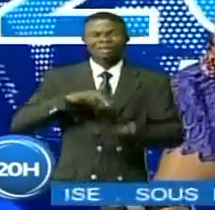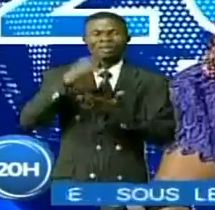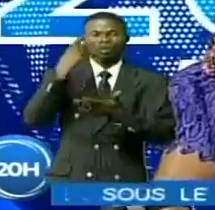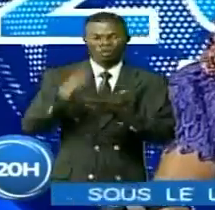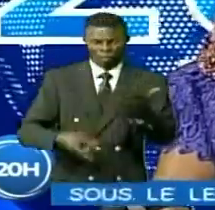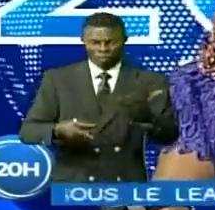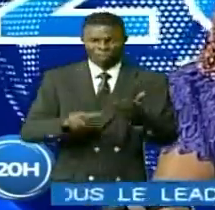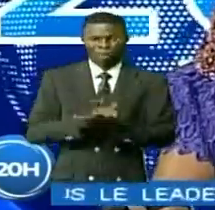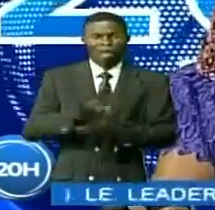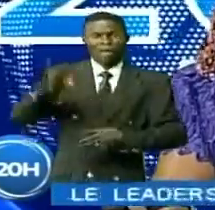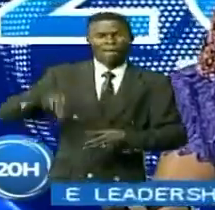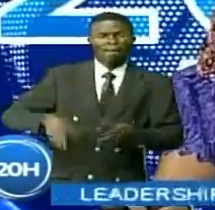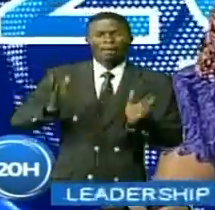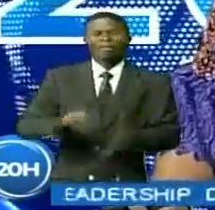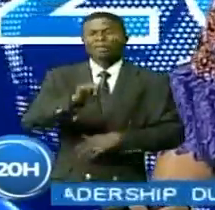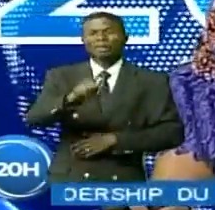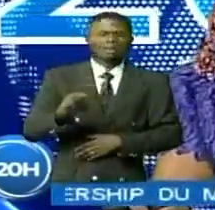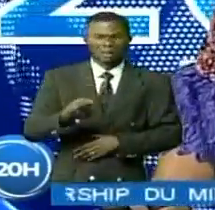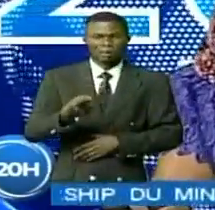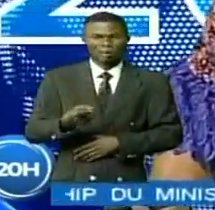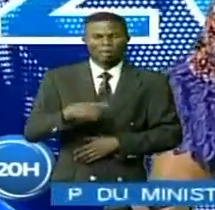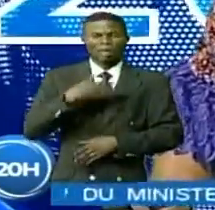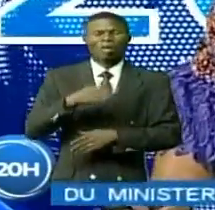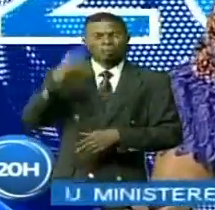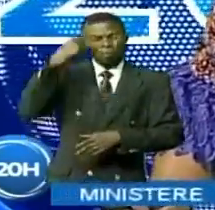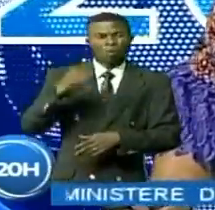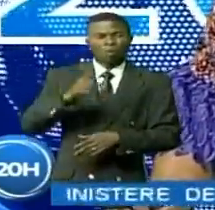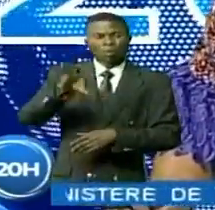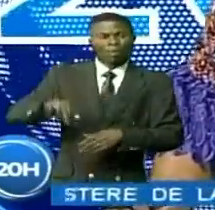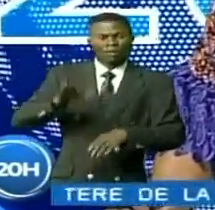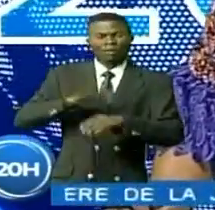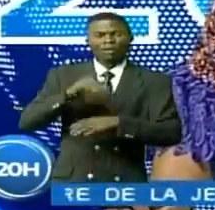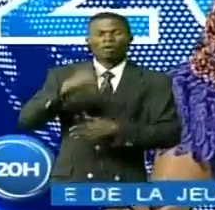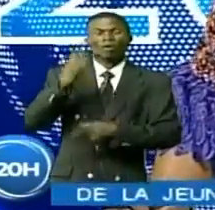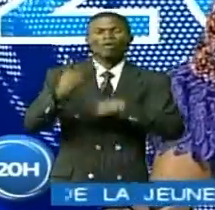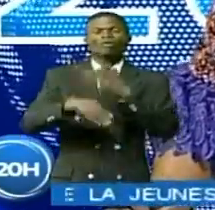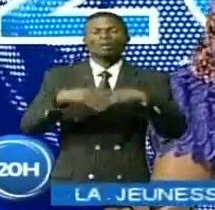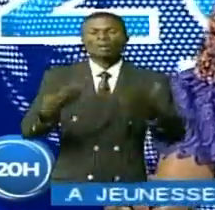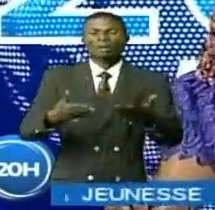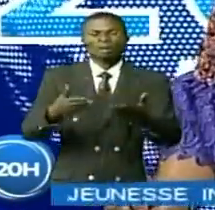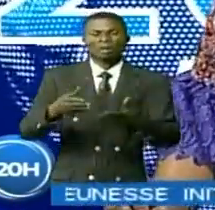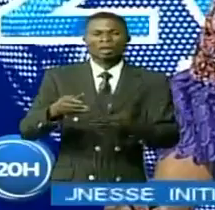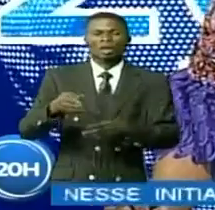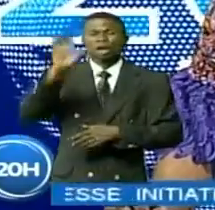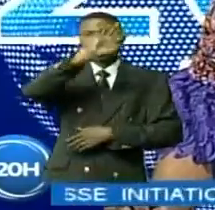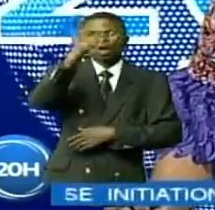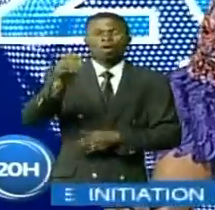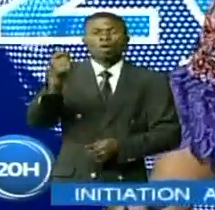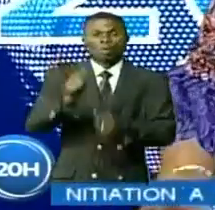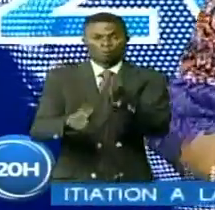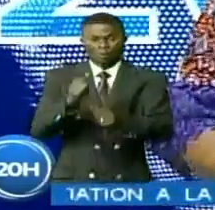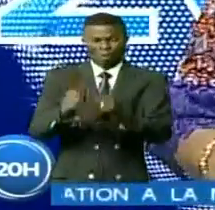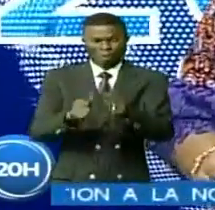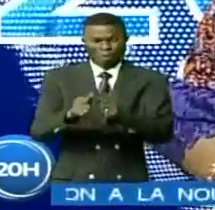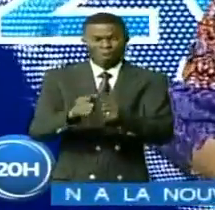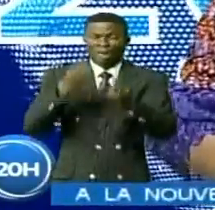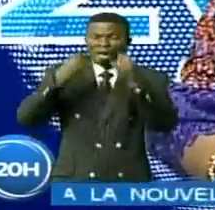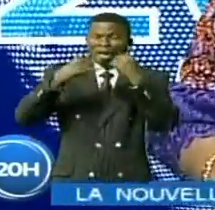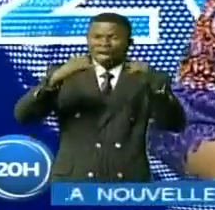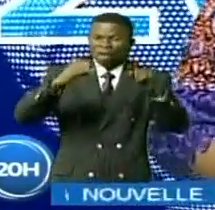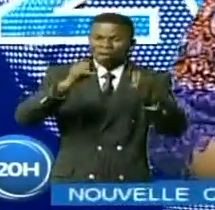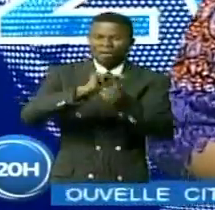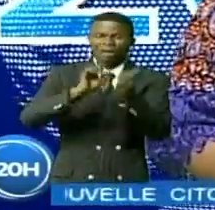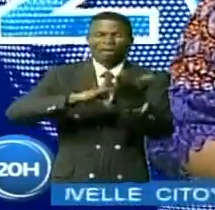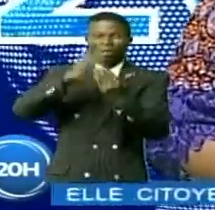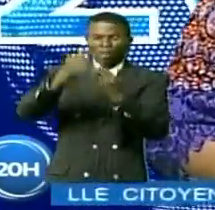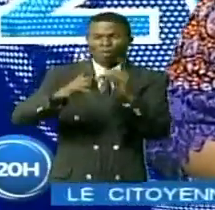sont les bénéficiaires et que faire pour en bénéficier? Eh bien, la population de la commune de Matete a été sensibilisée autour de ce grand projet